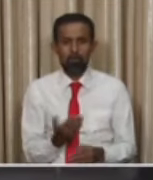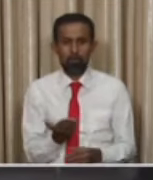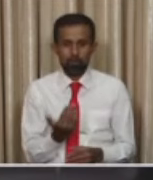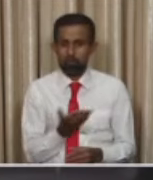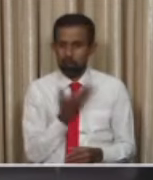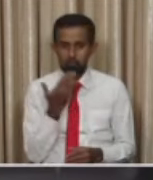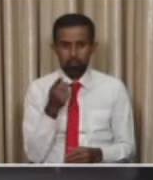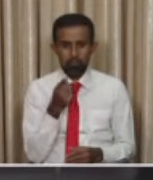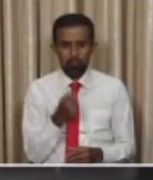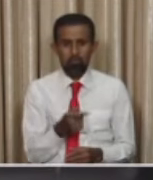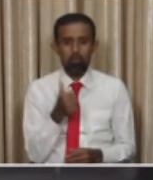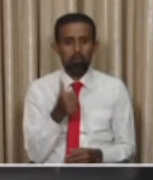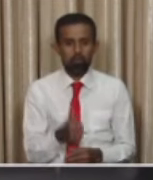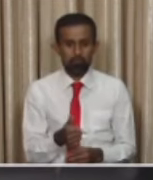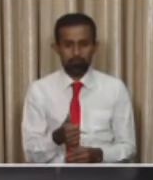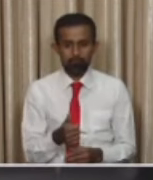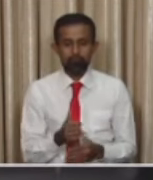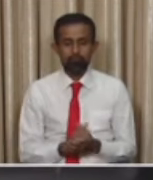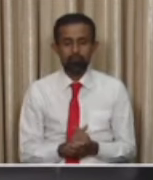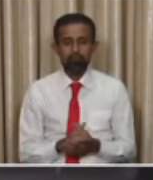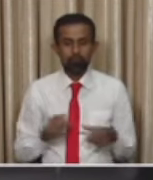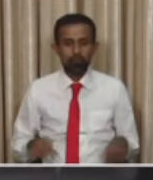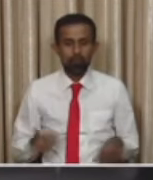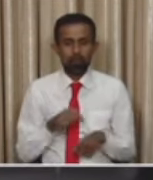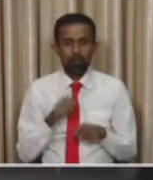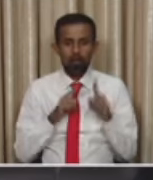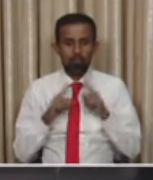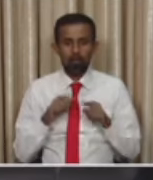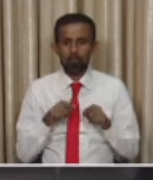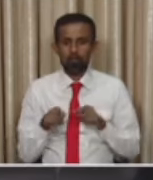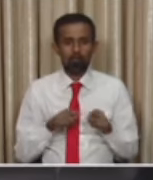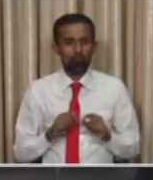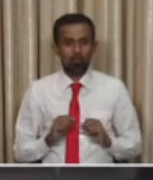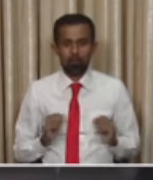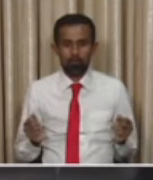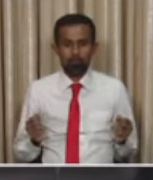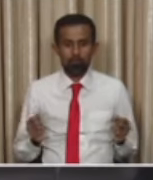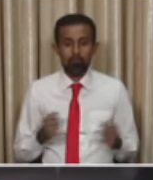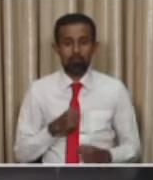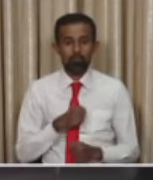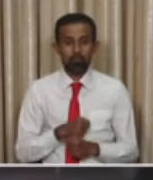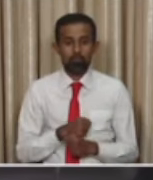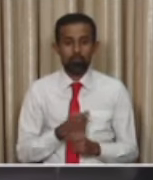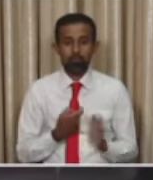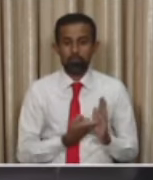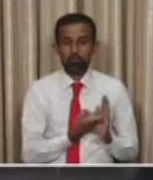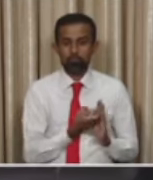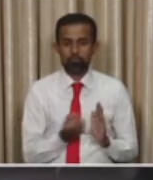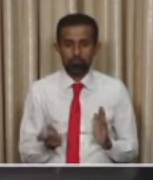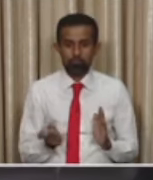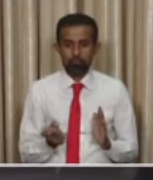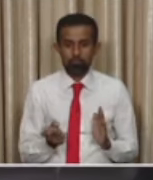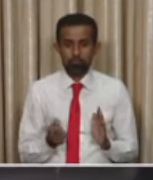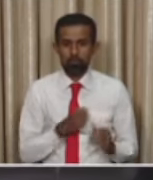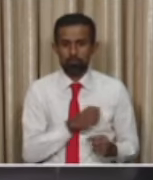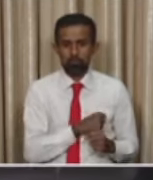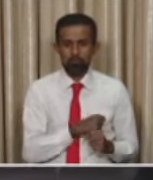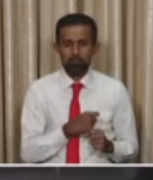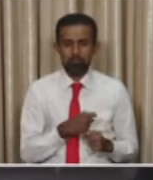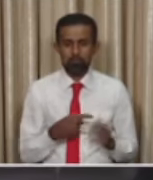නම් මම හිතන එක හොඳයි කියලා. හැබැයි දැන් කතා කරන්නේ ඒ ගැන නෙමෙයි. දැන් කතා කරන්නේ රජයේ නීති විරෝධීව, රජයේ